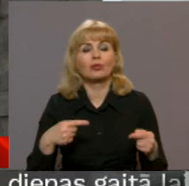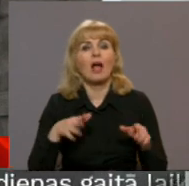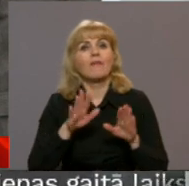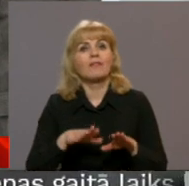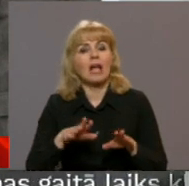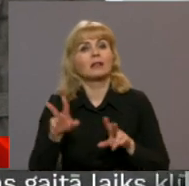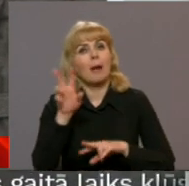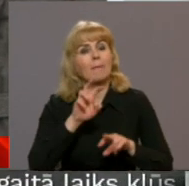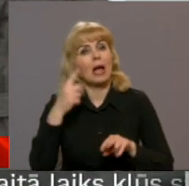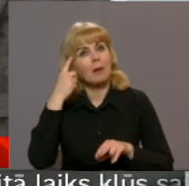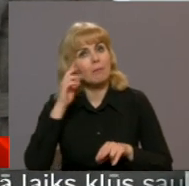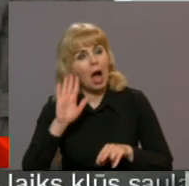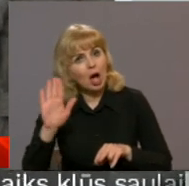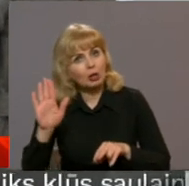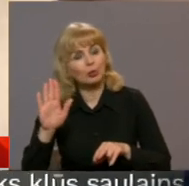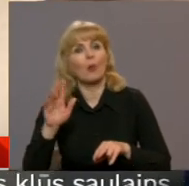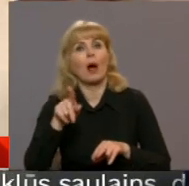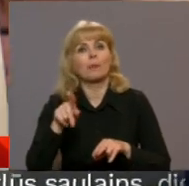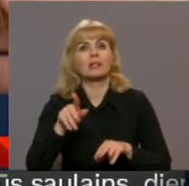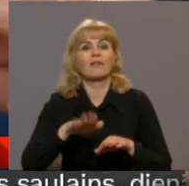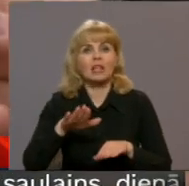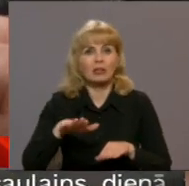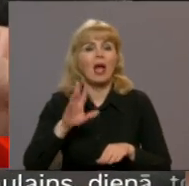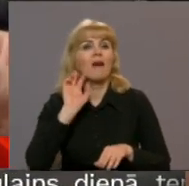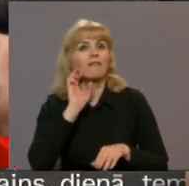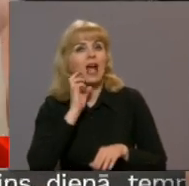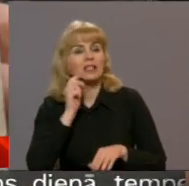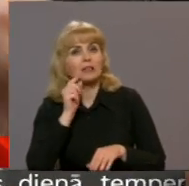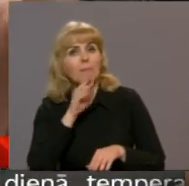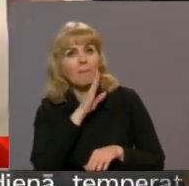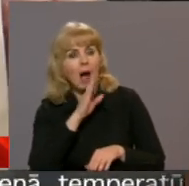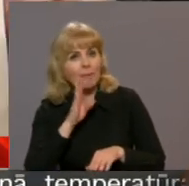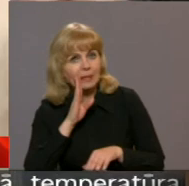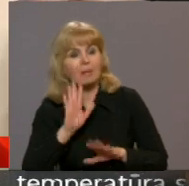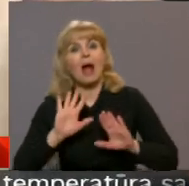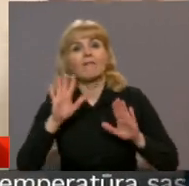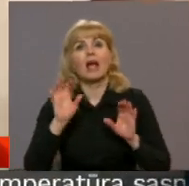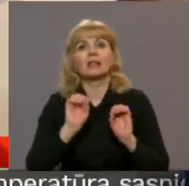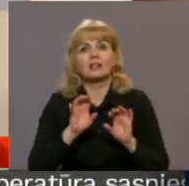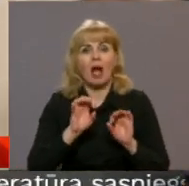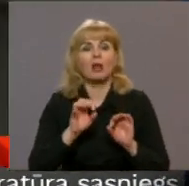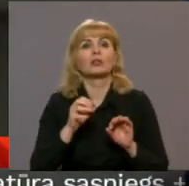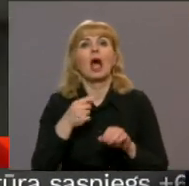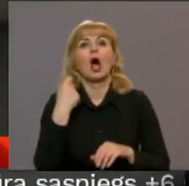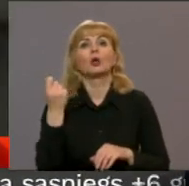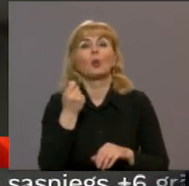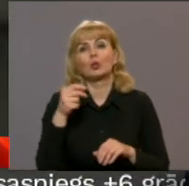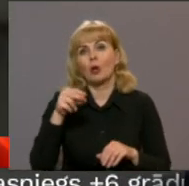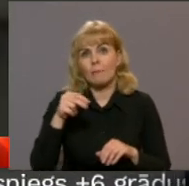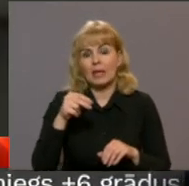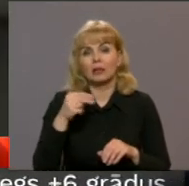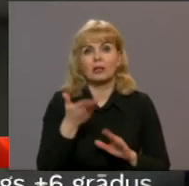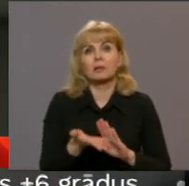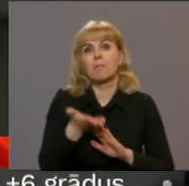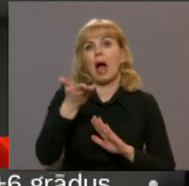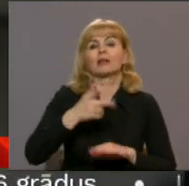gan pie speciālistiem, gan Paulas vecmāmiņas, līdz nonākuši līdz veiksmes stāstam, kurā kā pamats tiek izmantoti rudzu milti, tā akcentējot